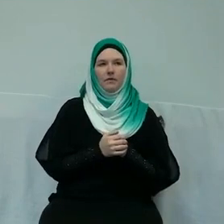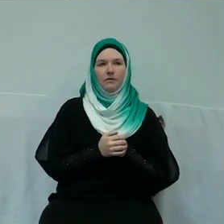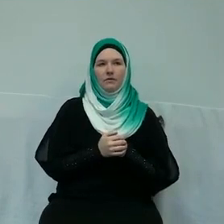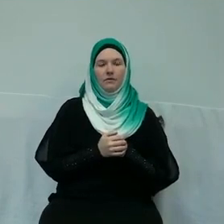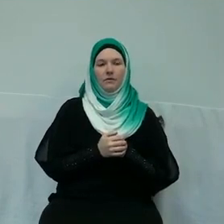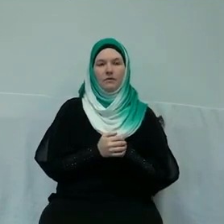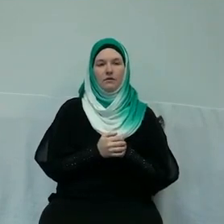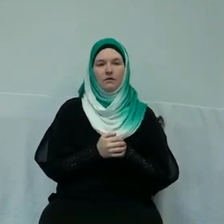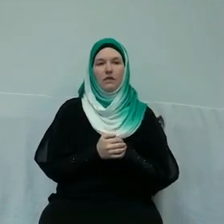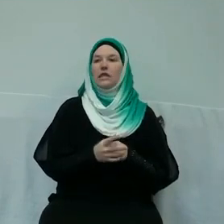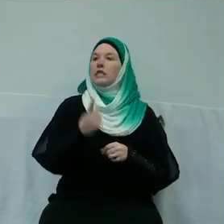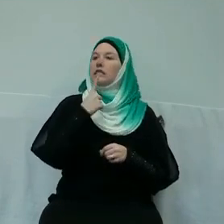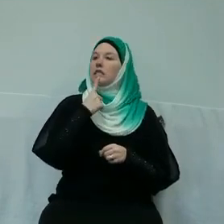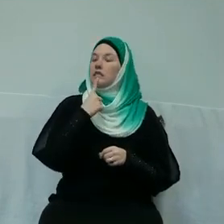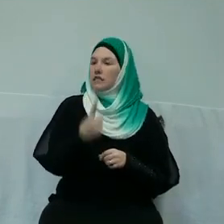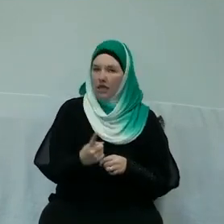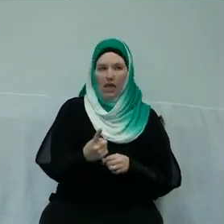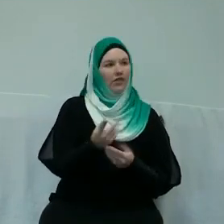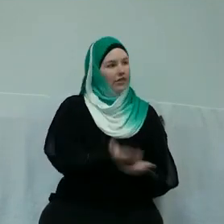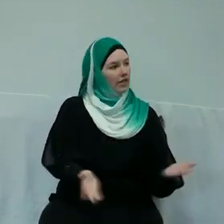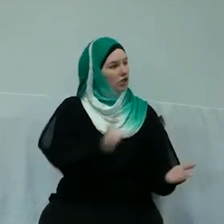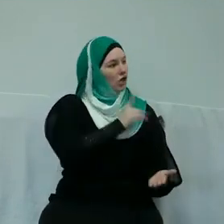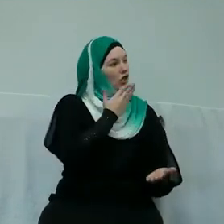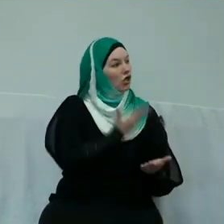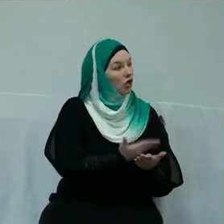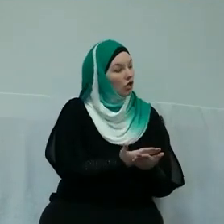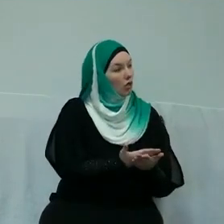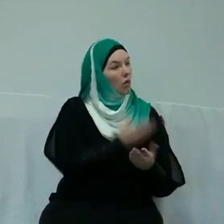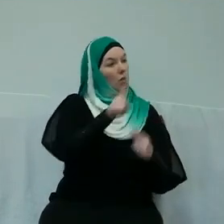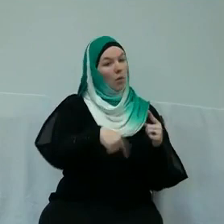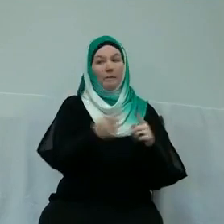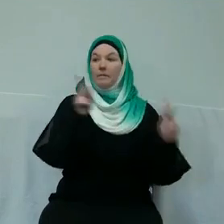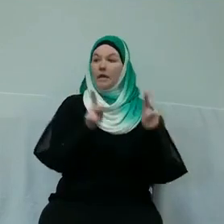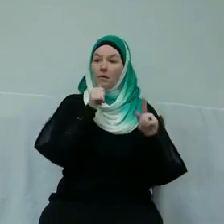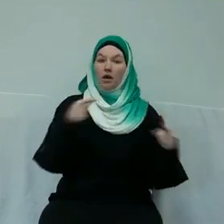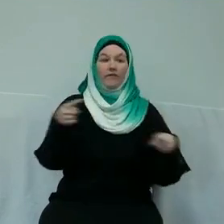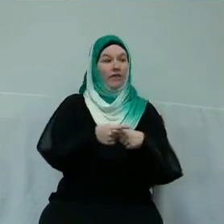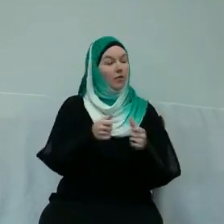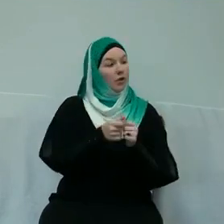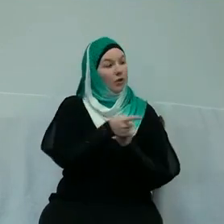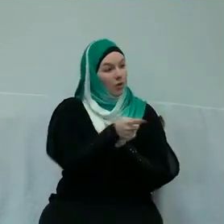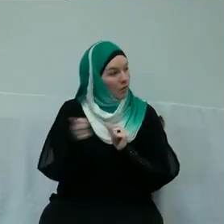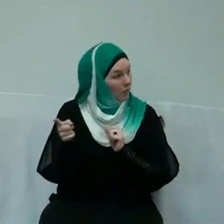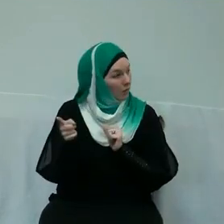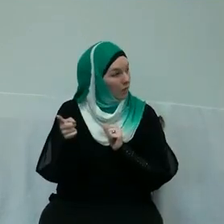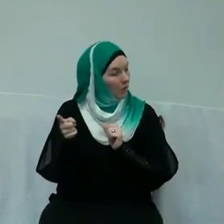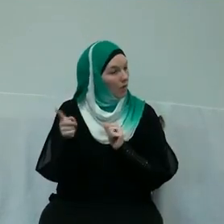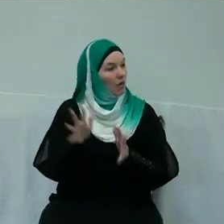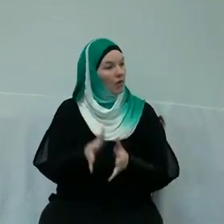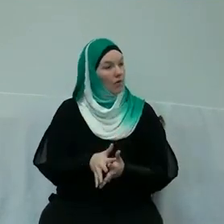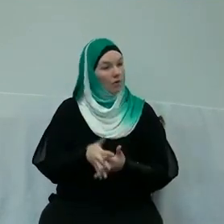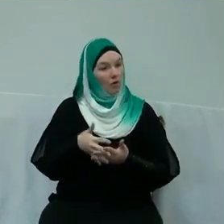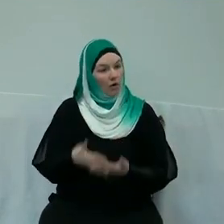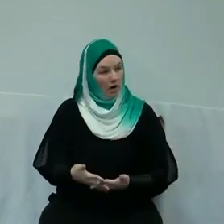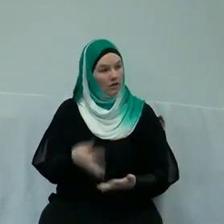حُسْنًا Say that which is good. And when people conflict with you, the Quran says, ادفع